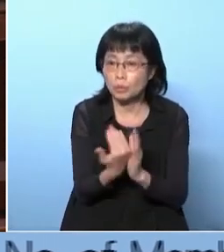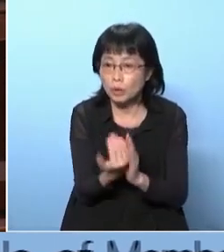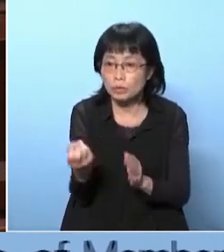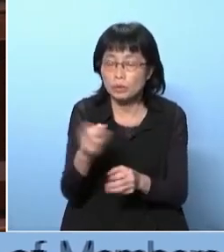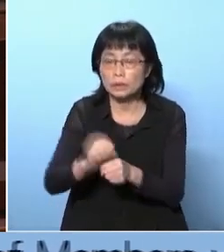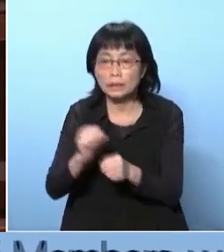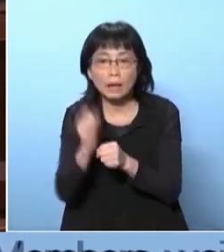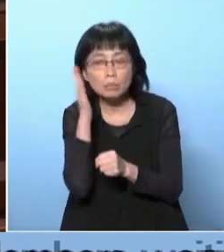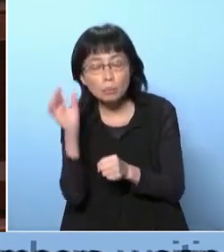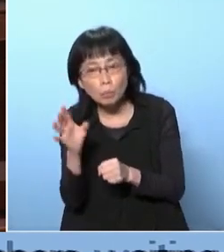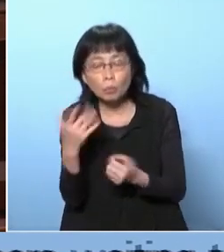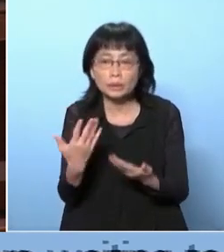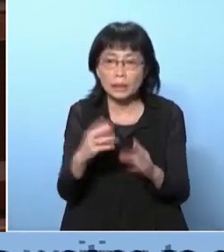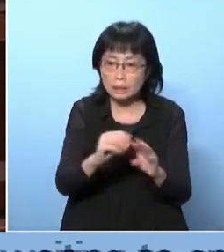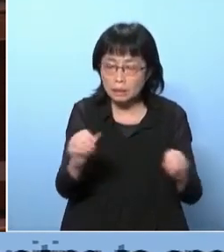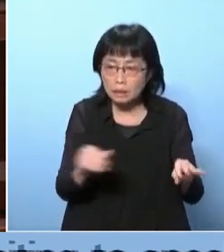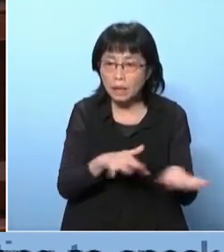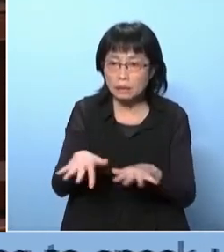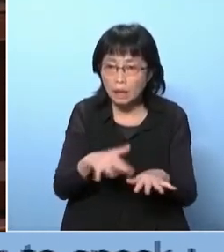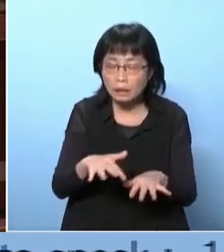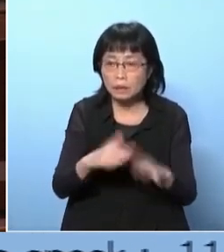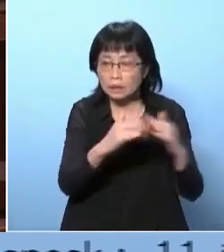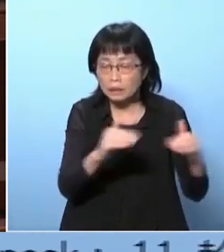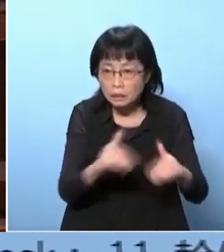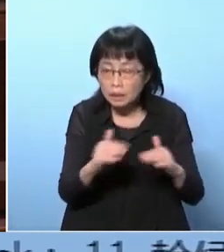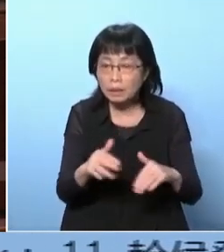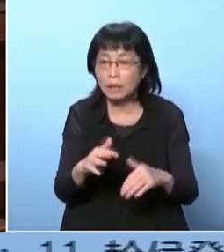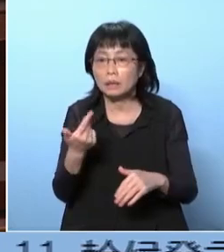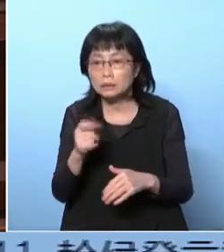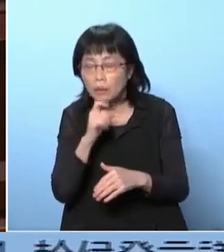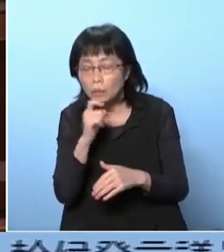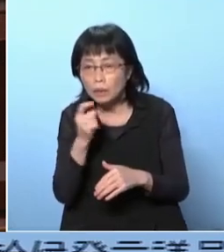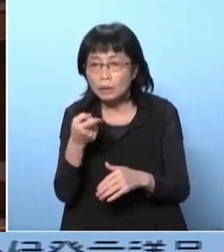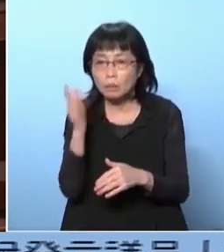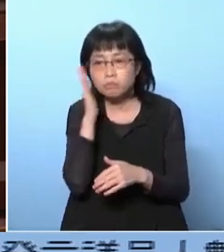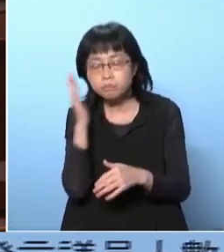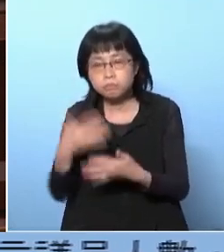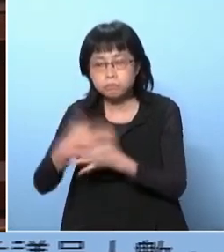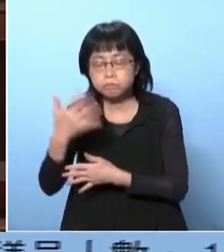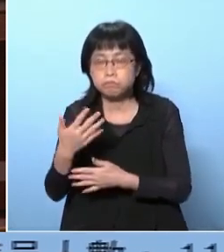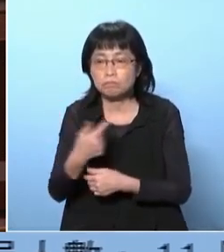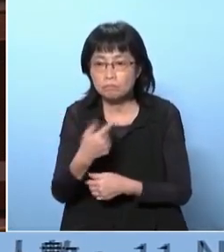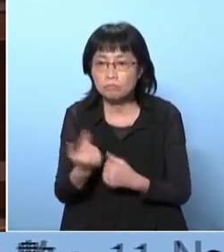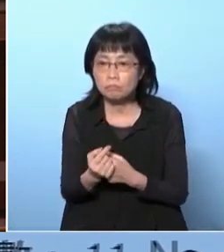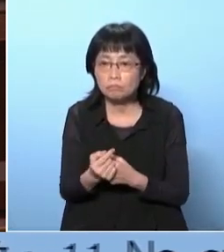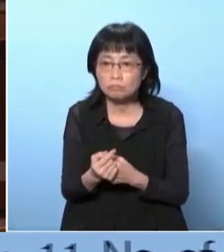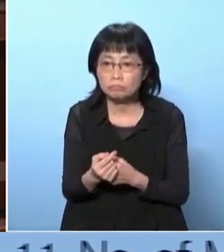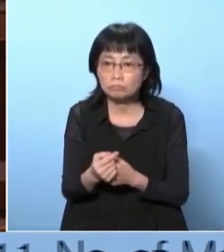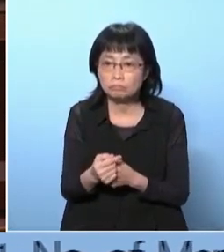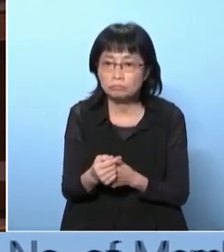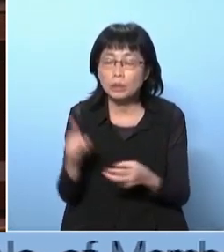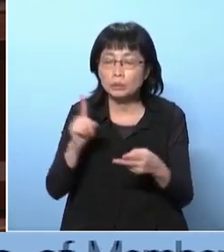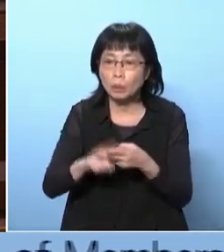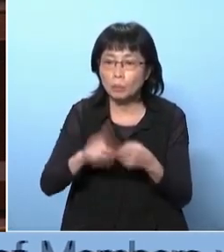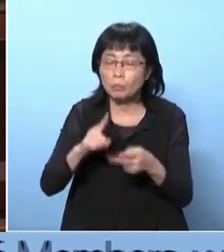施，例如沙灘營地、優質度假住宿和優質營地。土拓署會探討不